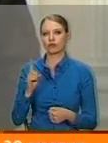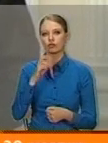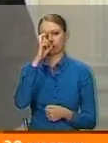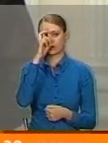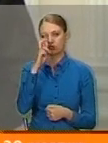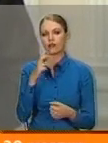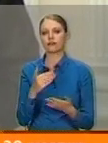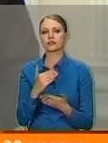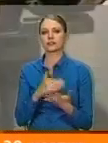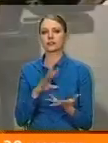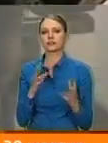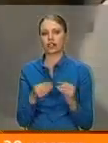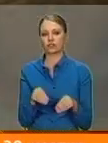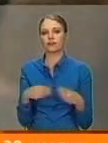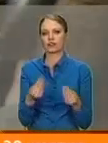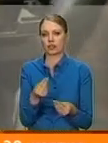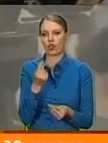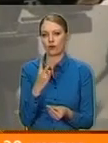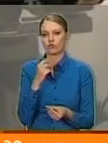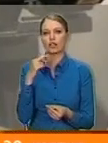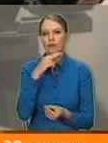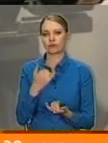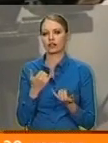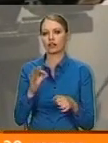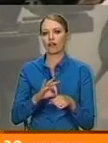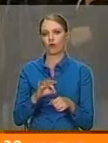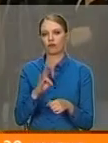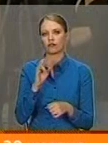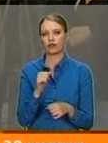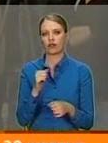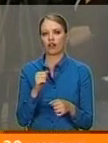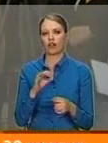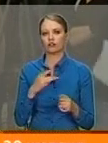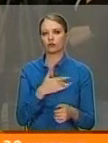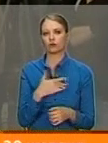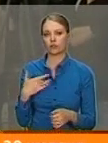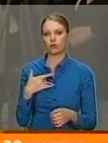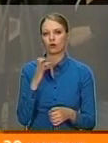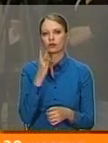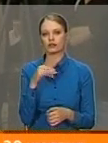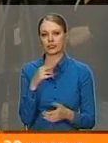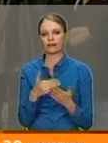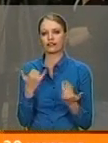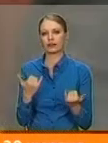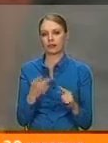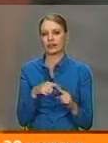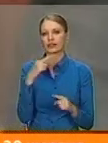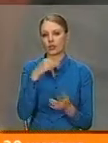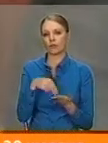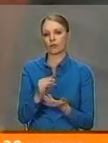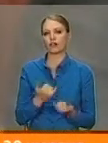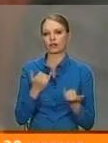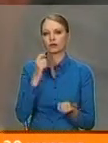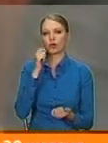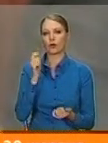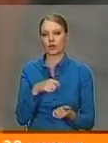Держава, зрештою, віддала гроші на медикаменти для хворих на гемофілію, туберкульоз, СНІД. Відтепер ті ліки купуватимуть для